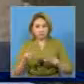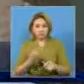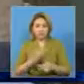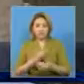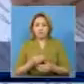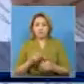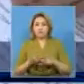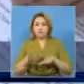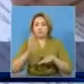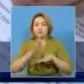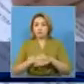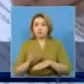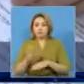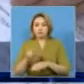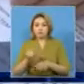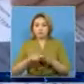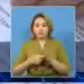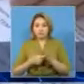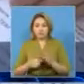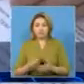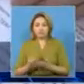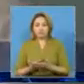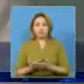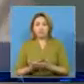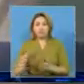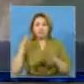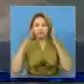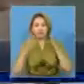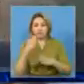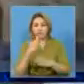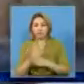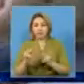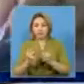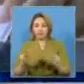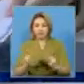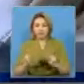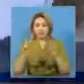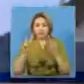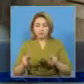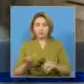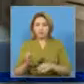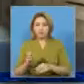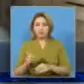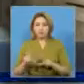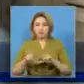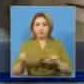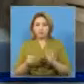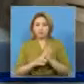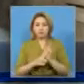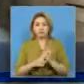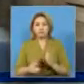на трудности, идут к своей цели. В осуществлении мечты им помогают педагоги специальной коррекционной школы